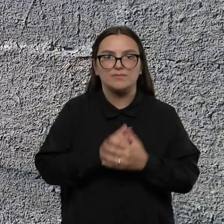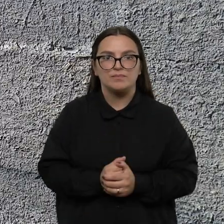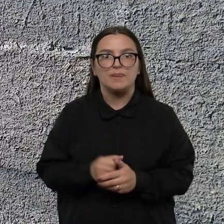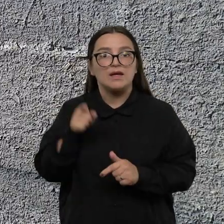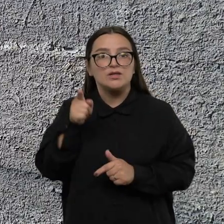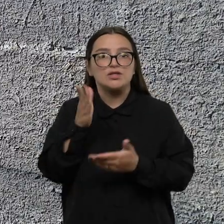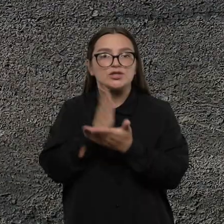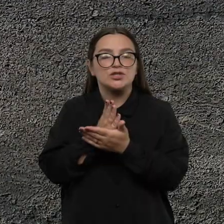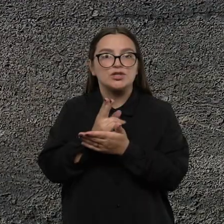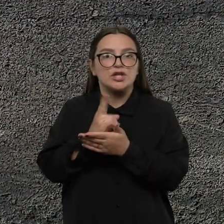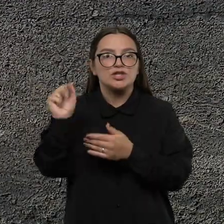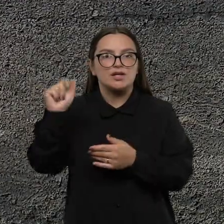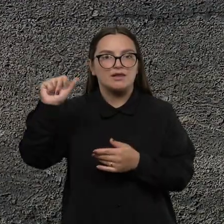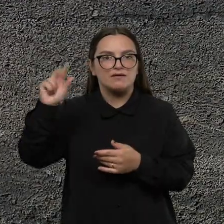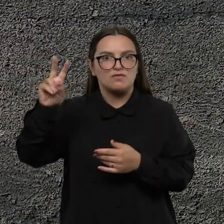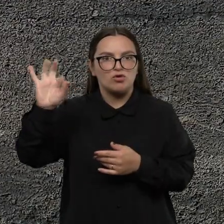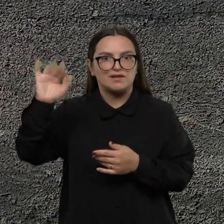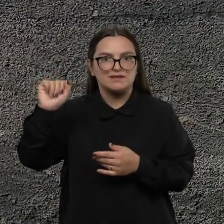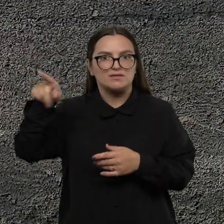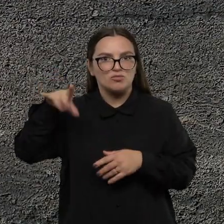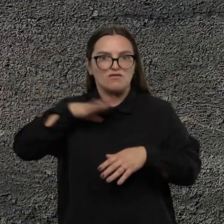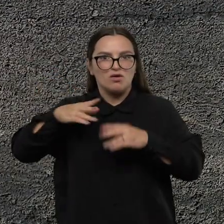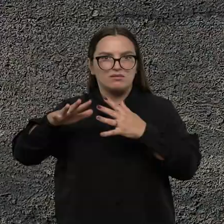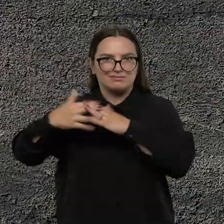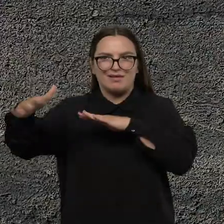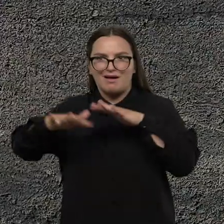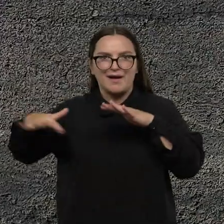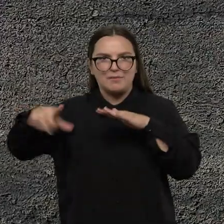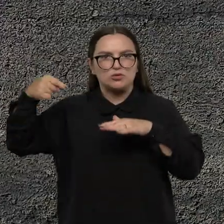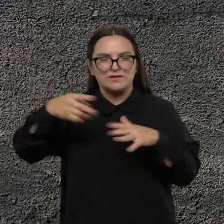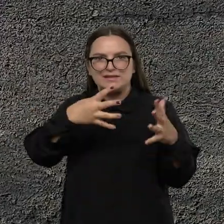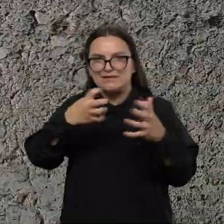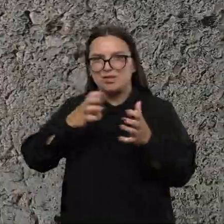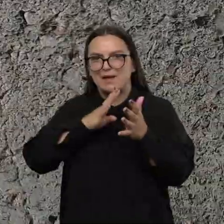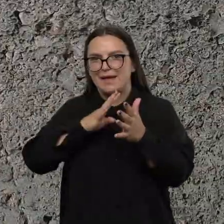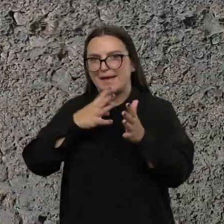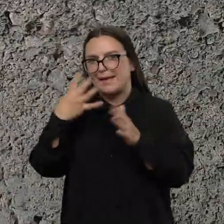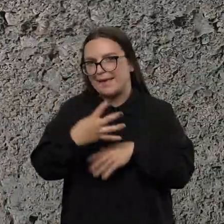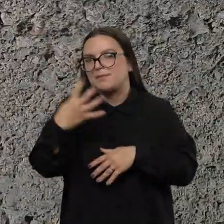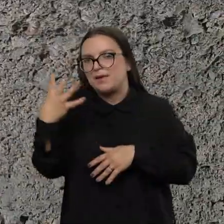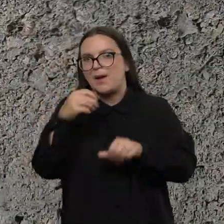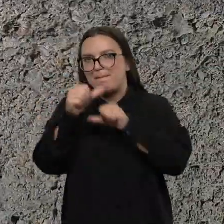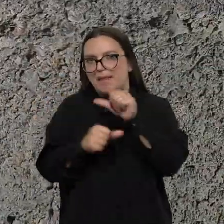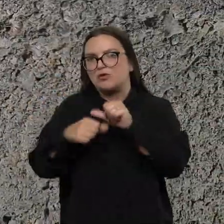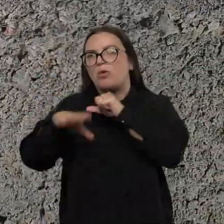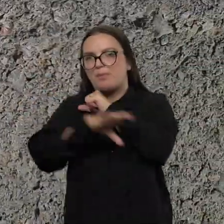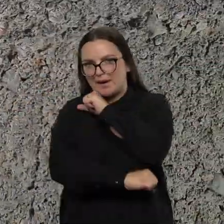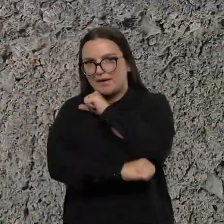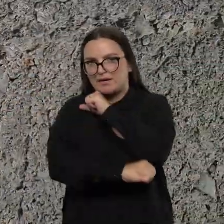įrašai yra padaryti Šilavoto valsčiaus gyventojų, kurie 44 turbūt